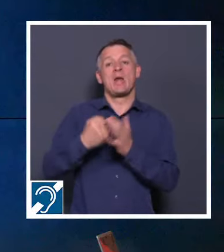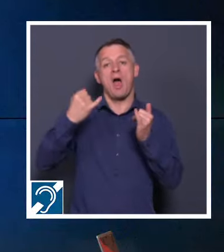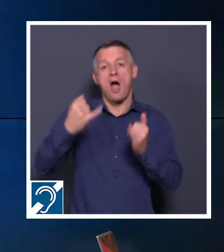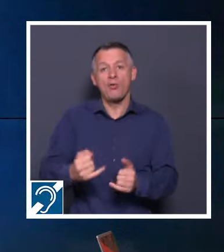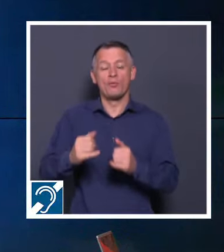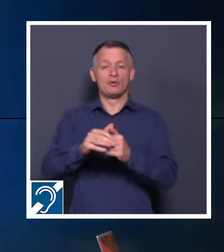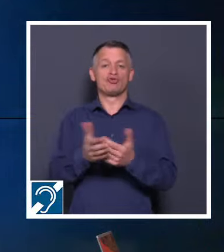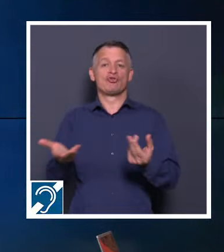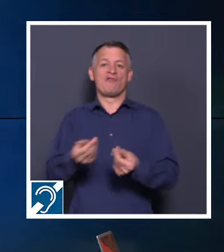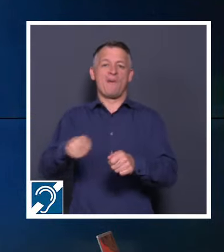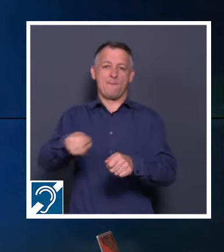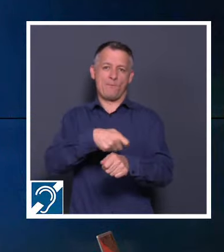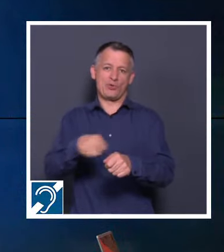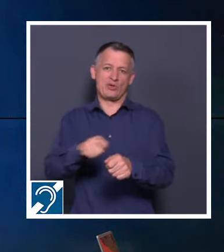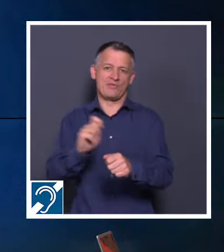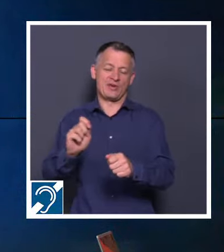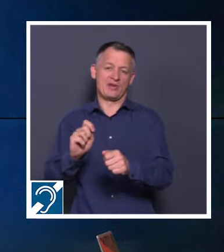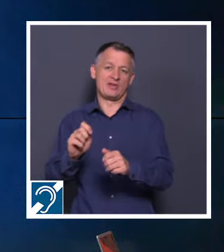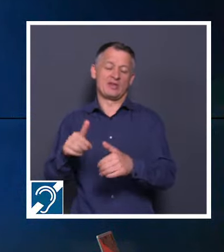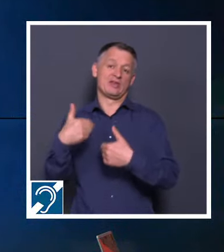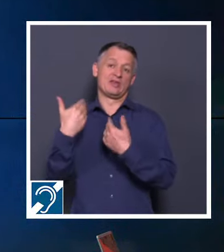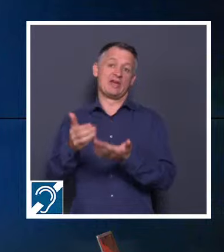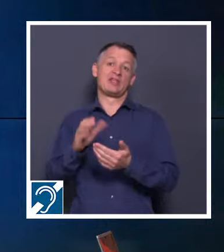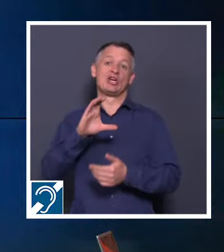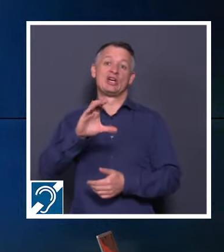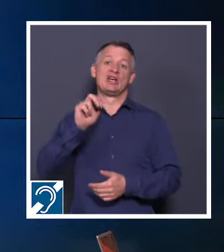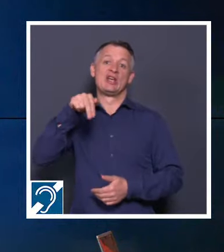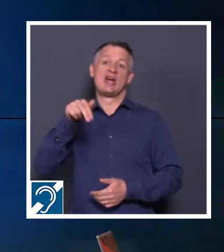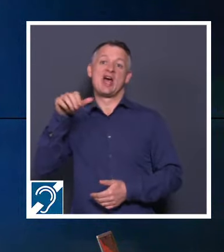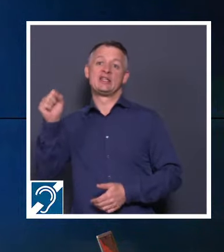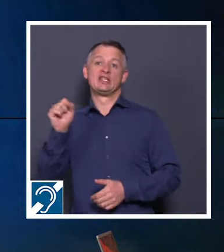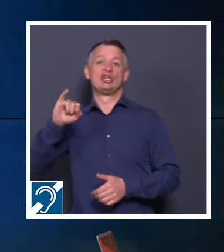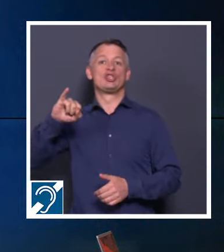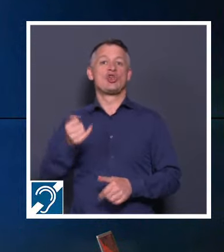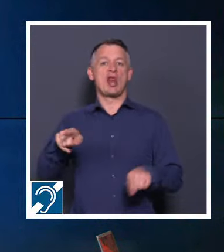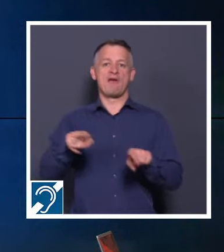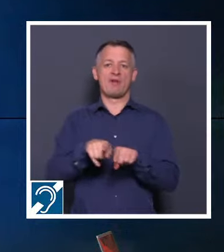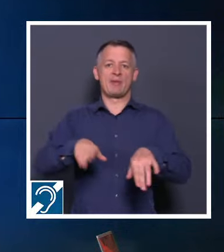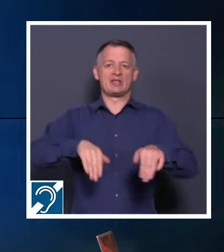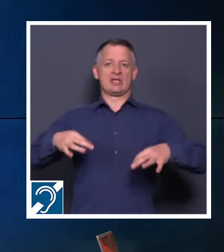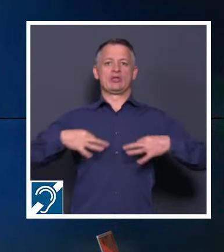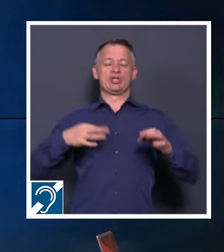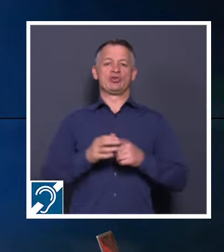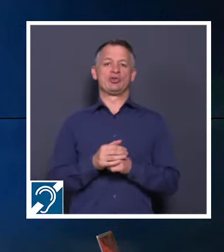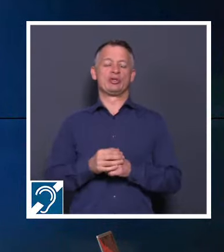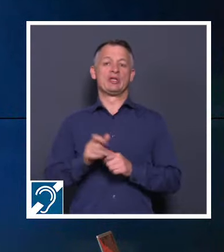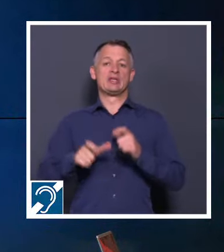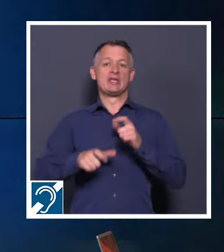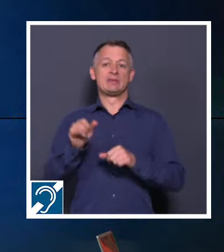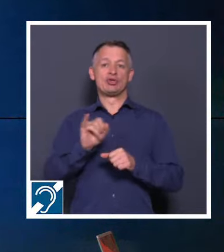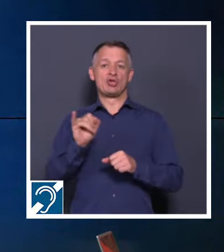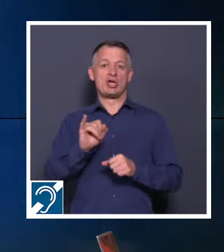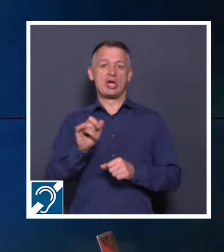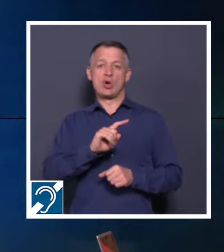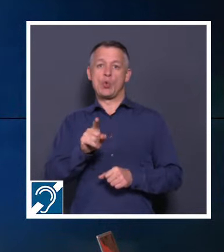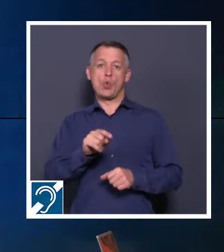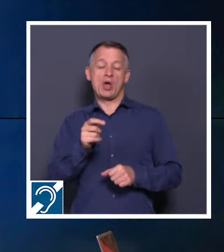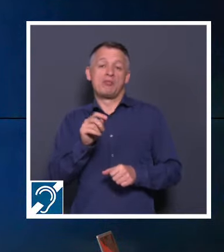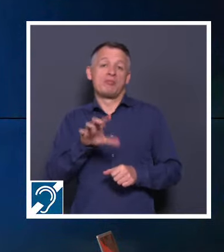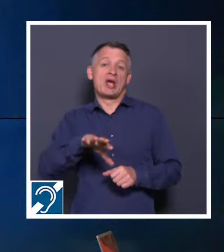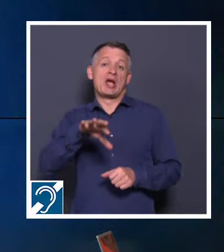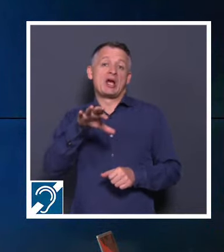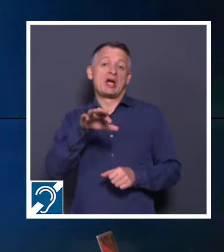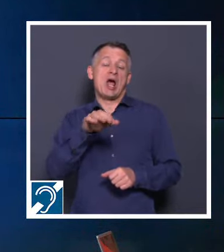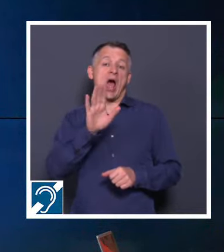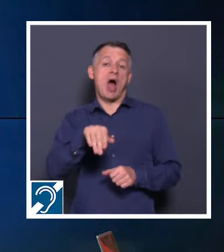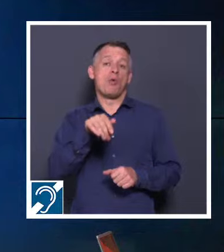modificări aduse de către CNAS și de către Ministerul Sănătății, cât despre cei care nu se regăsesc pe această listă.